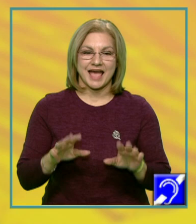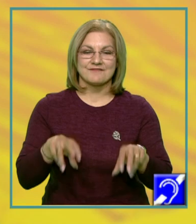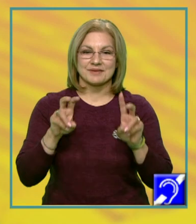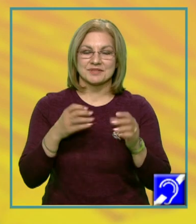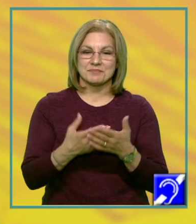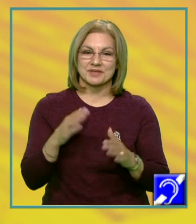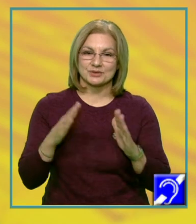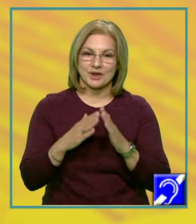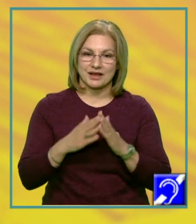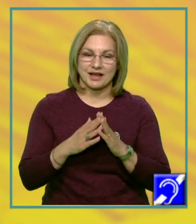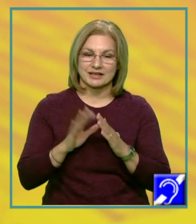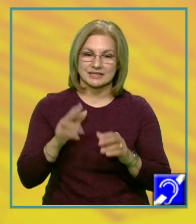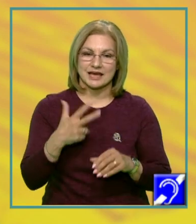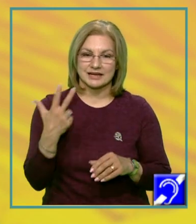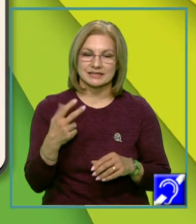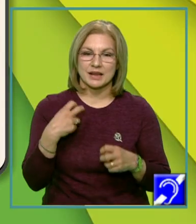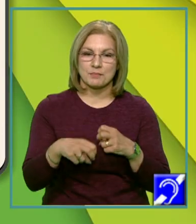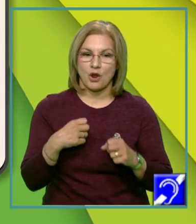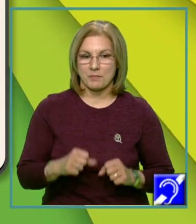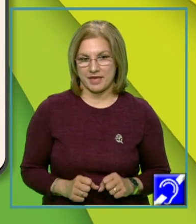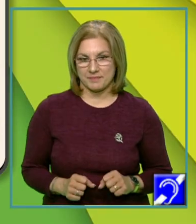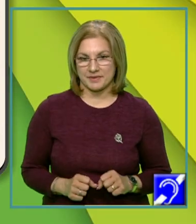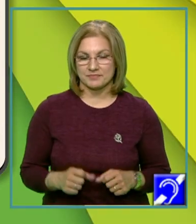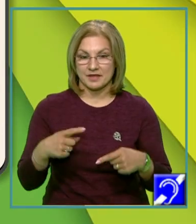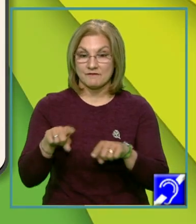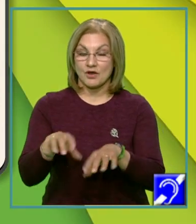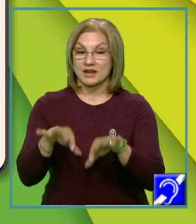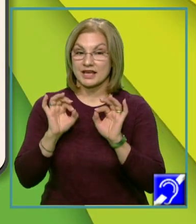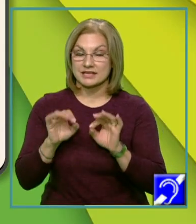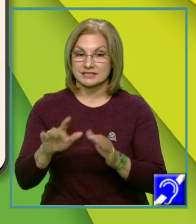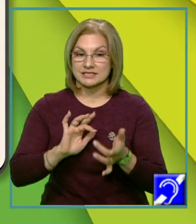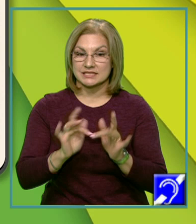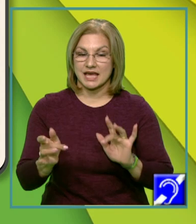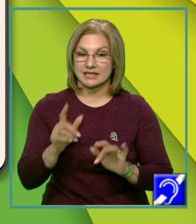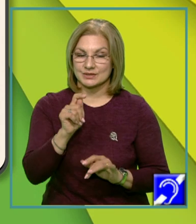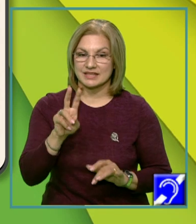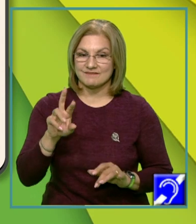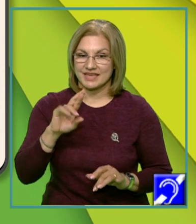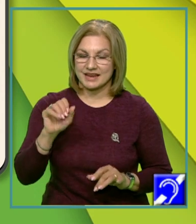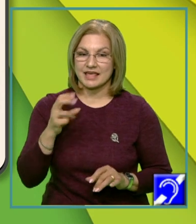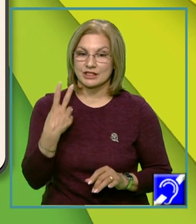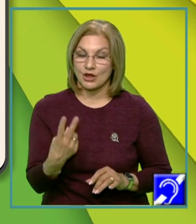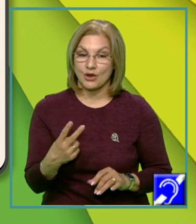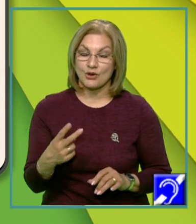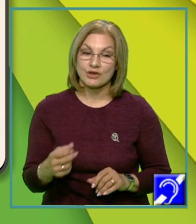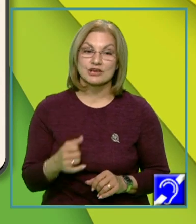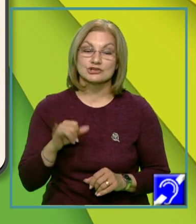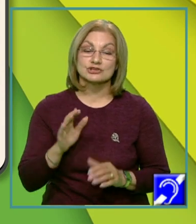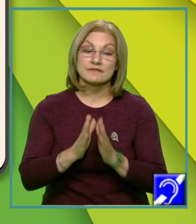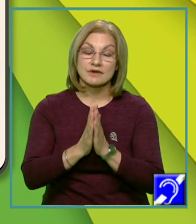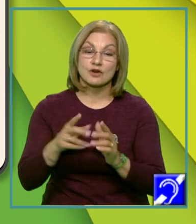acasă cu trei probleme pe care le găsiți pe saitul TVR 2 și vă rog să le